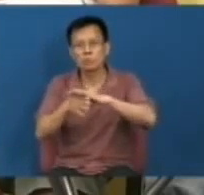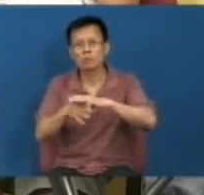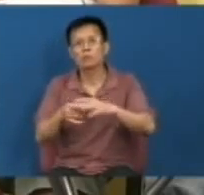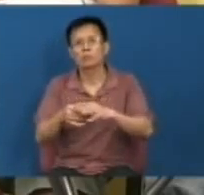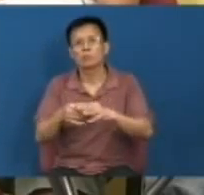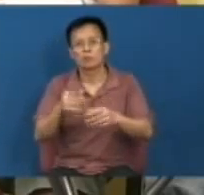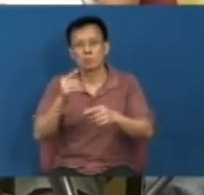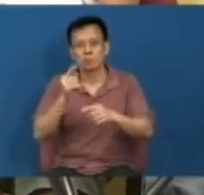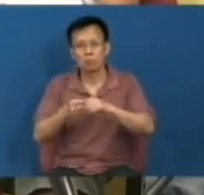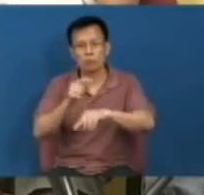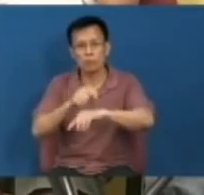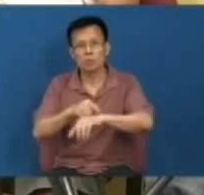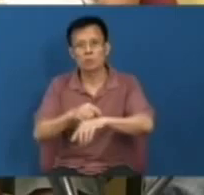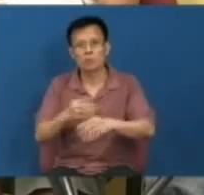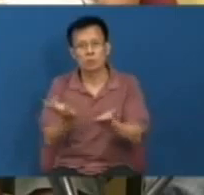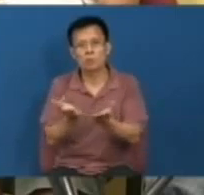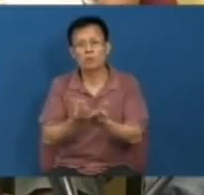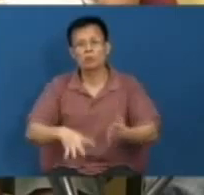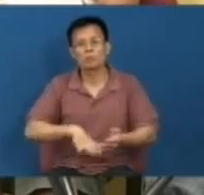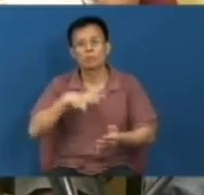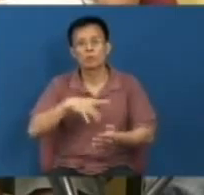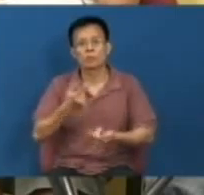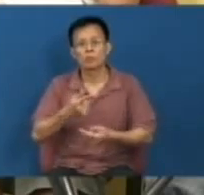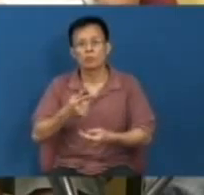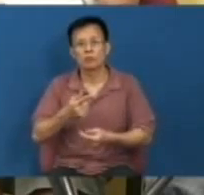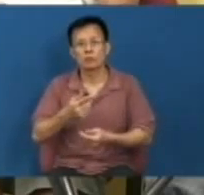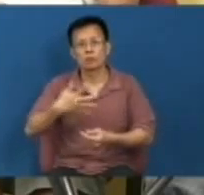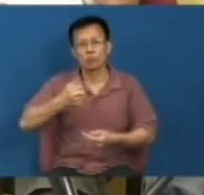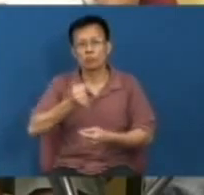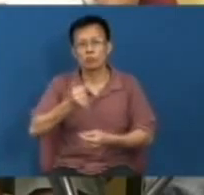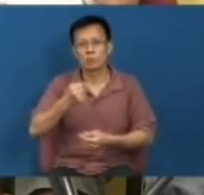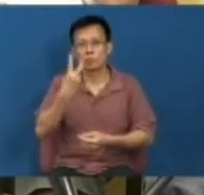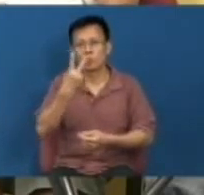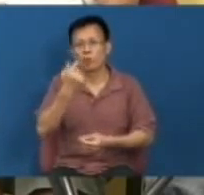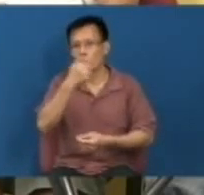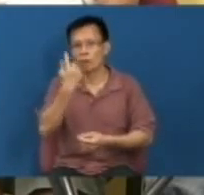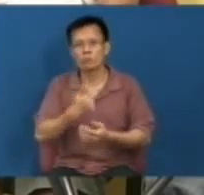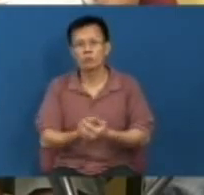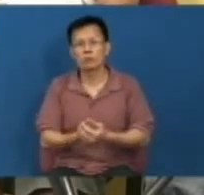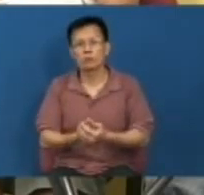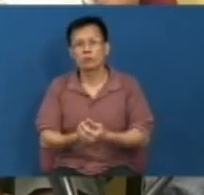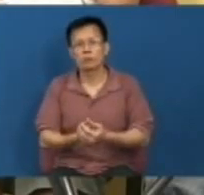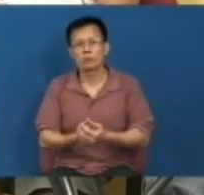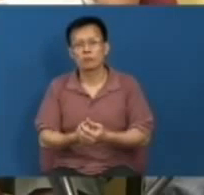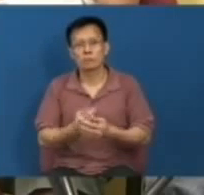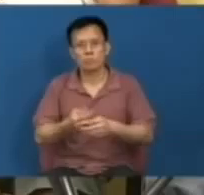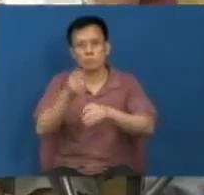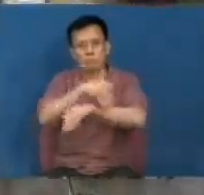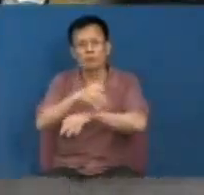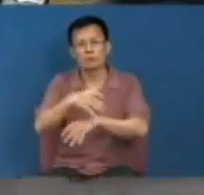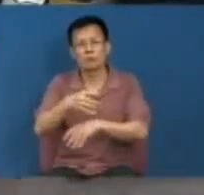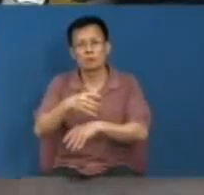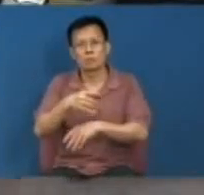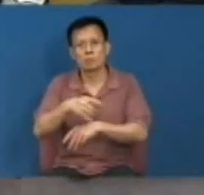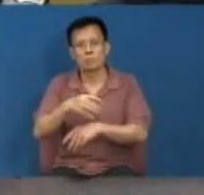當時而家證據不足，你當時咧 即係官字兩個 口。係啦，你當時冇登記，就係凍結廿一日，你冇登記得到咧，就係出租。 咁你有